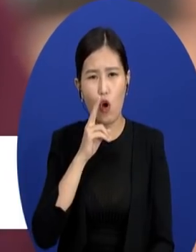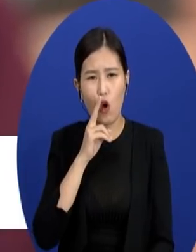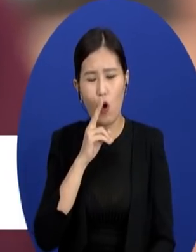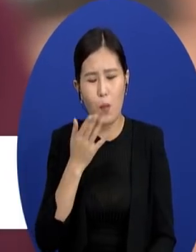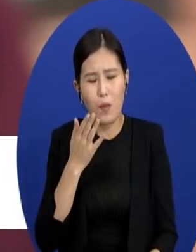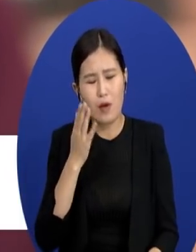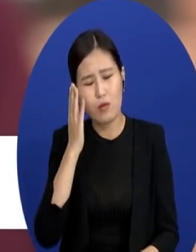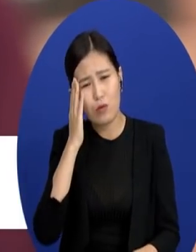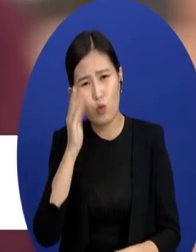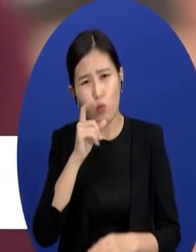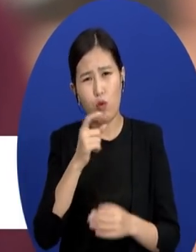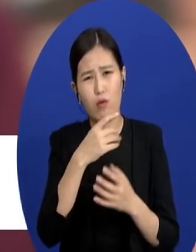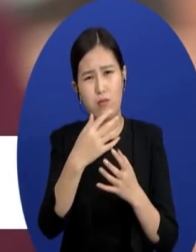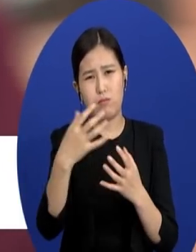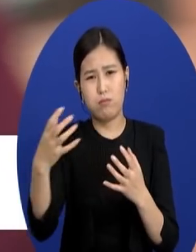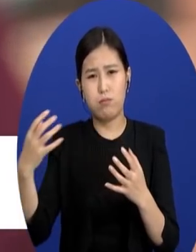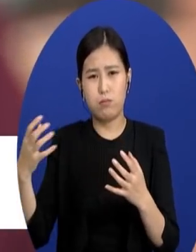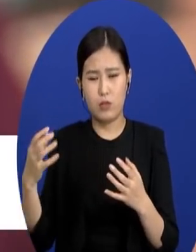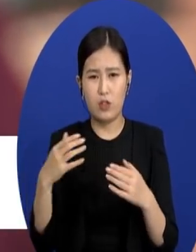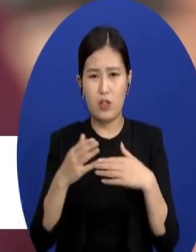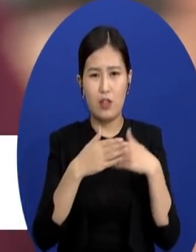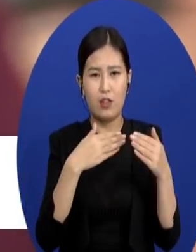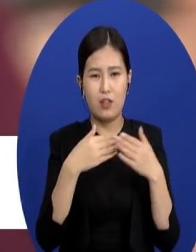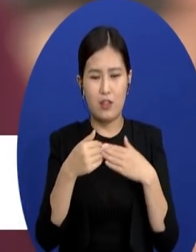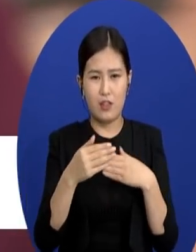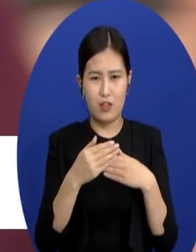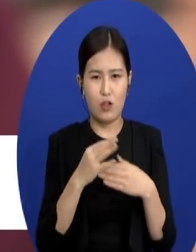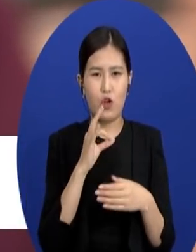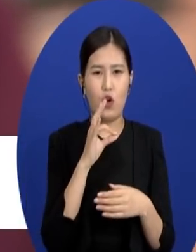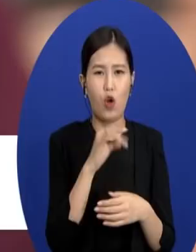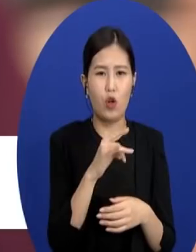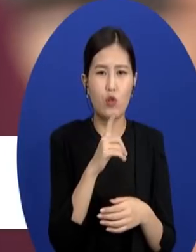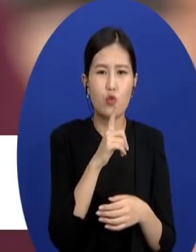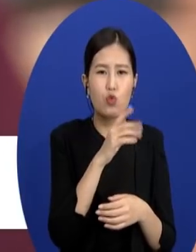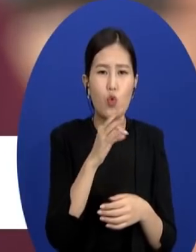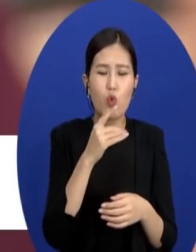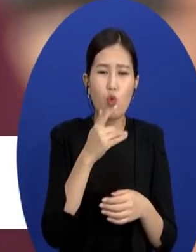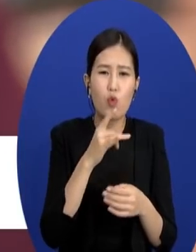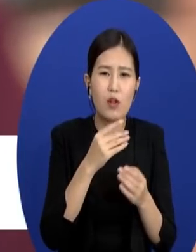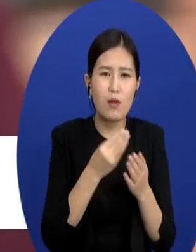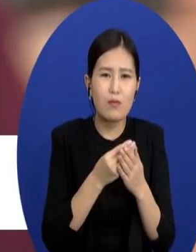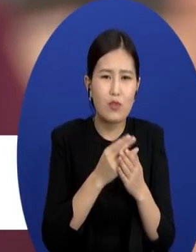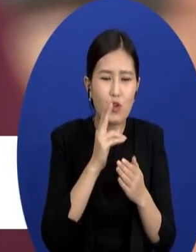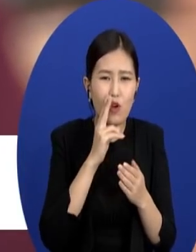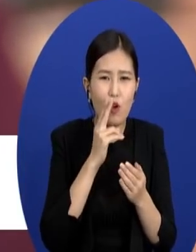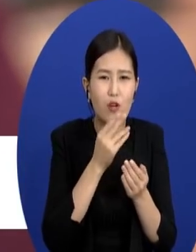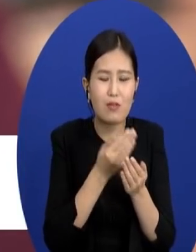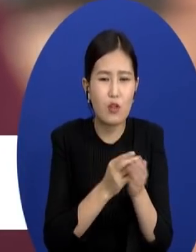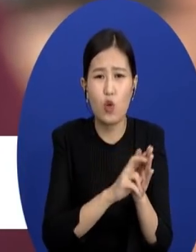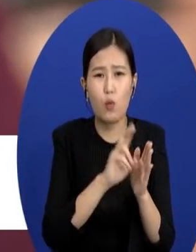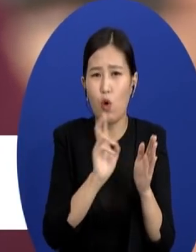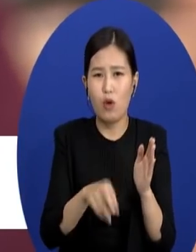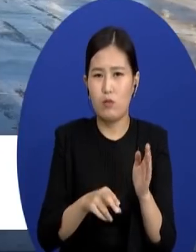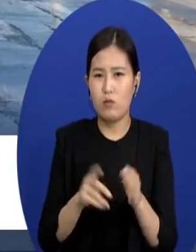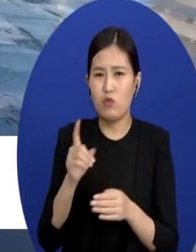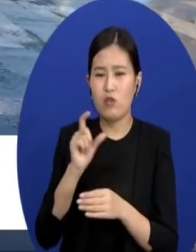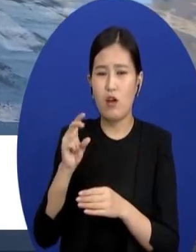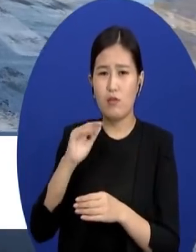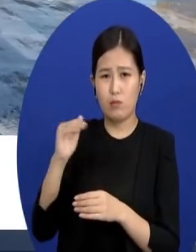дээ. Ингээд дэлгүүрээс 700 грам авах байдаг хэд өөхгүй танихгүй юм чинь. Зээл өөх газар олдохгүй шүү